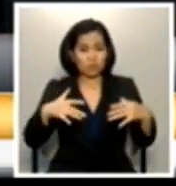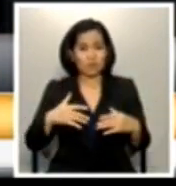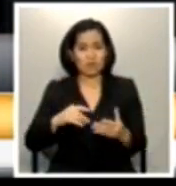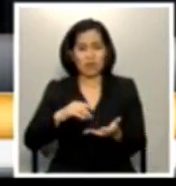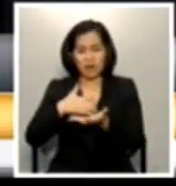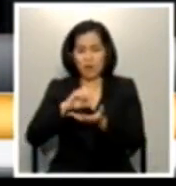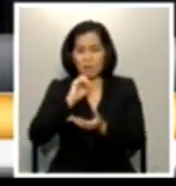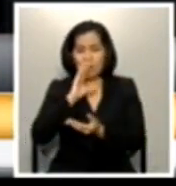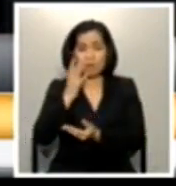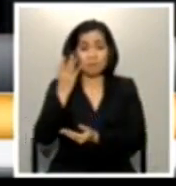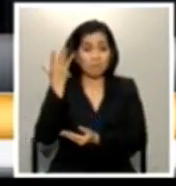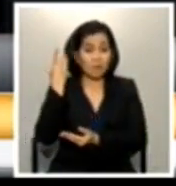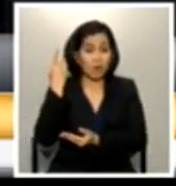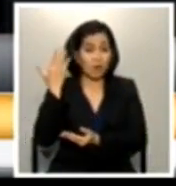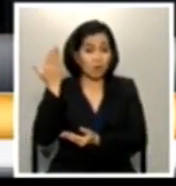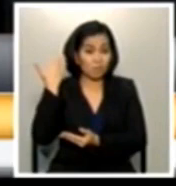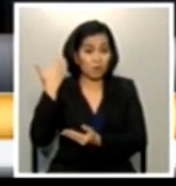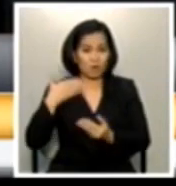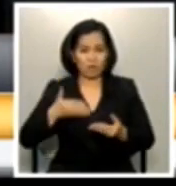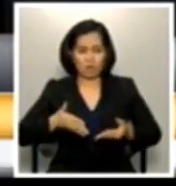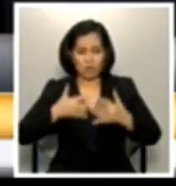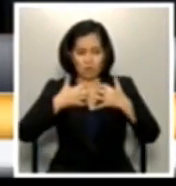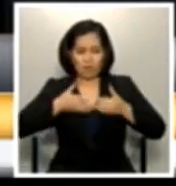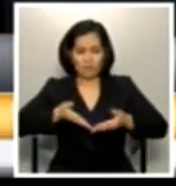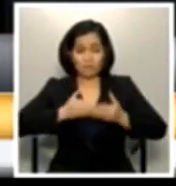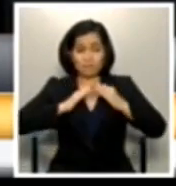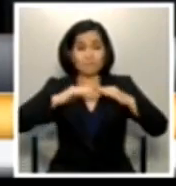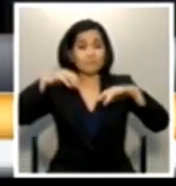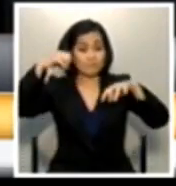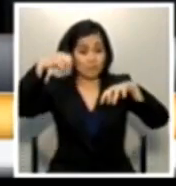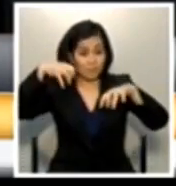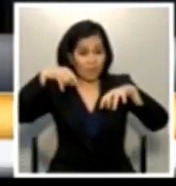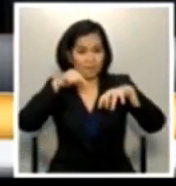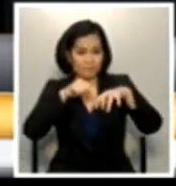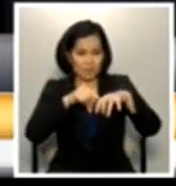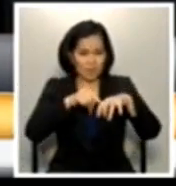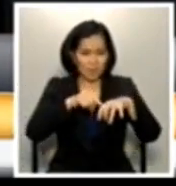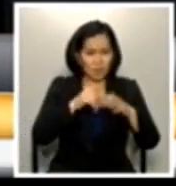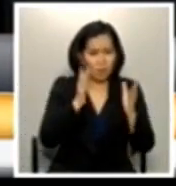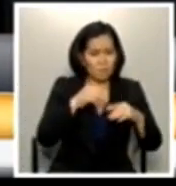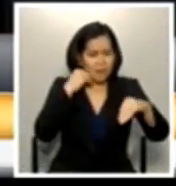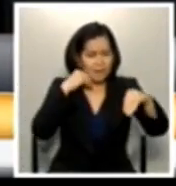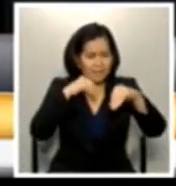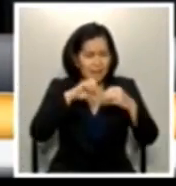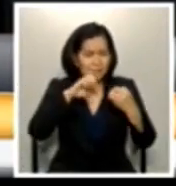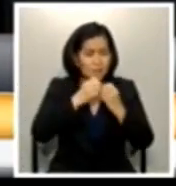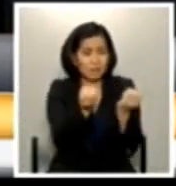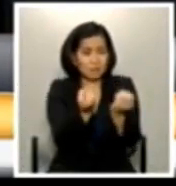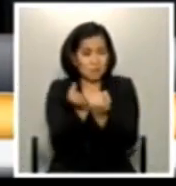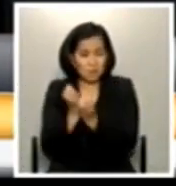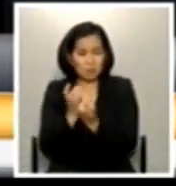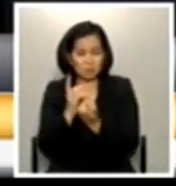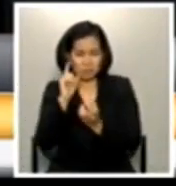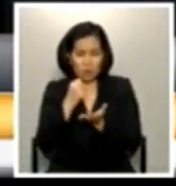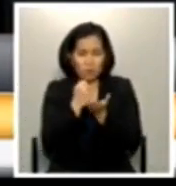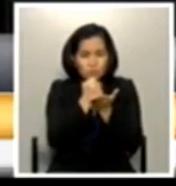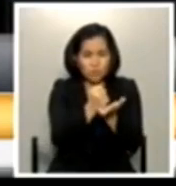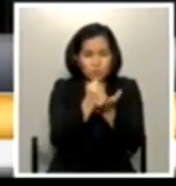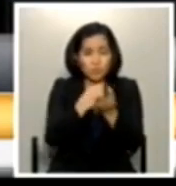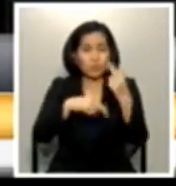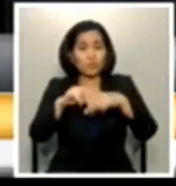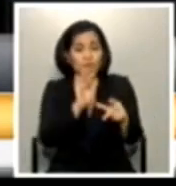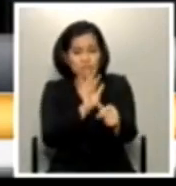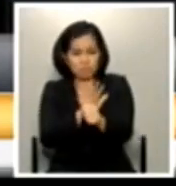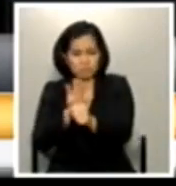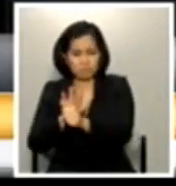ราตั้งโรงไฟฟ้านะครับเราก็พยายามจะเยียวยาผู้ได้รับผลกระทบแน่นอนเลยครับการตั้งโรงไฟฟ้าจะหลีกเลี่ยงผลกระทบไม่ได้ครับอย่างน้อยน